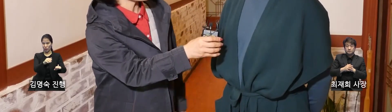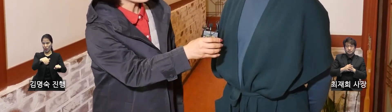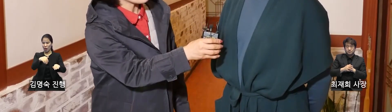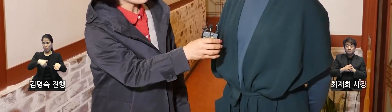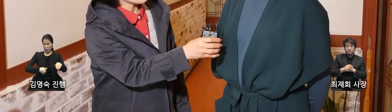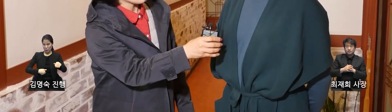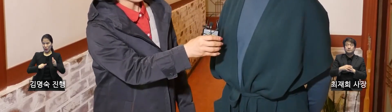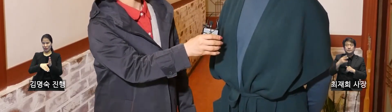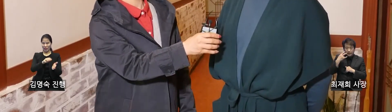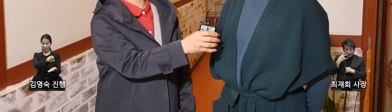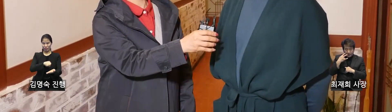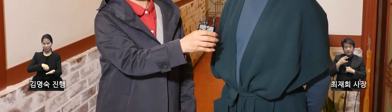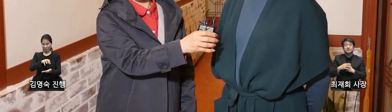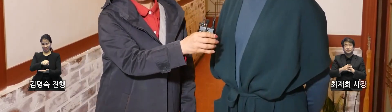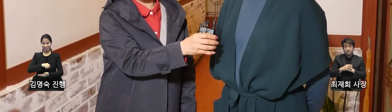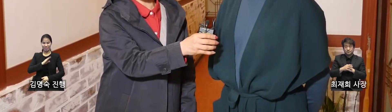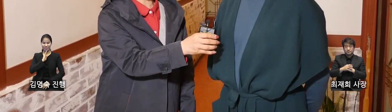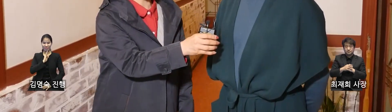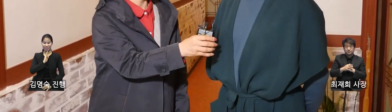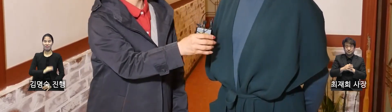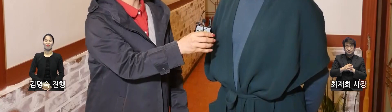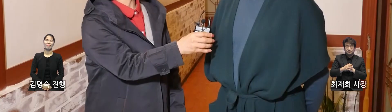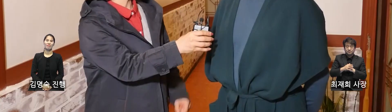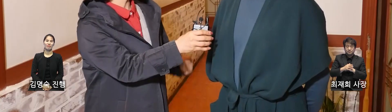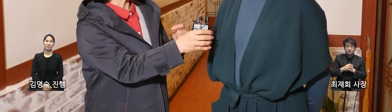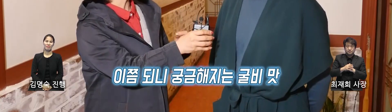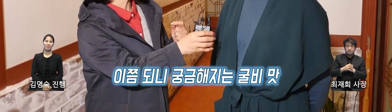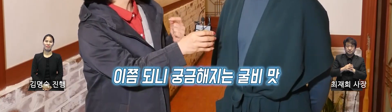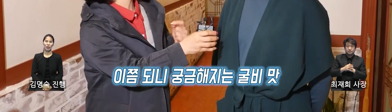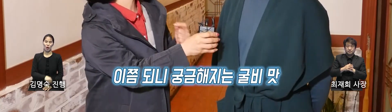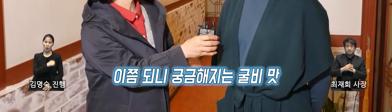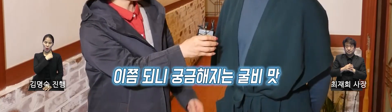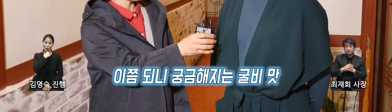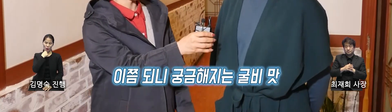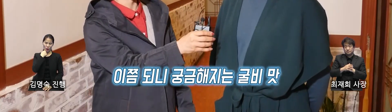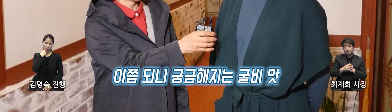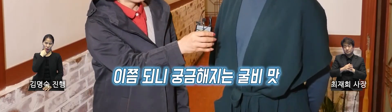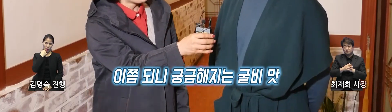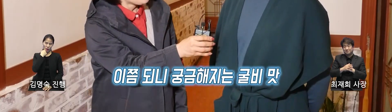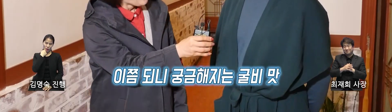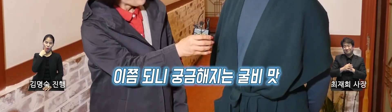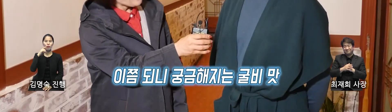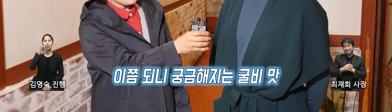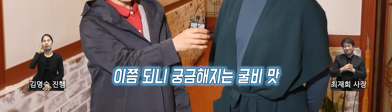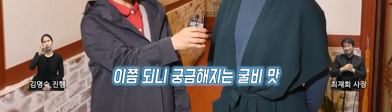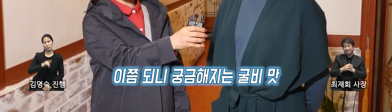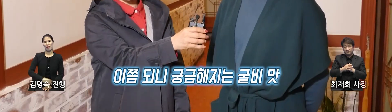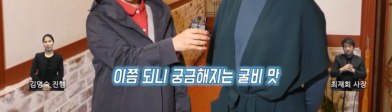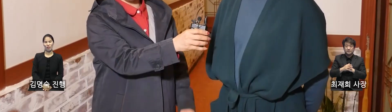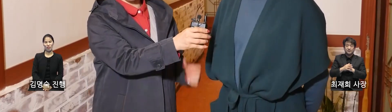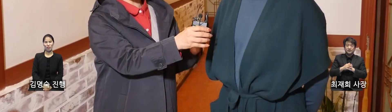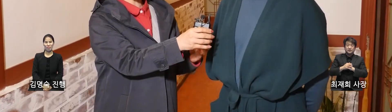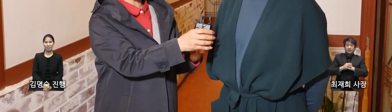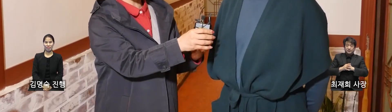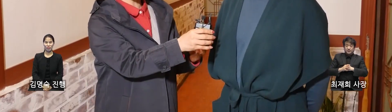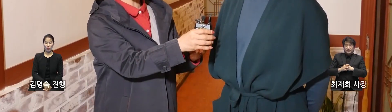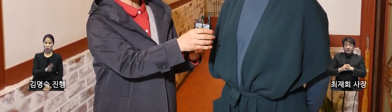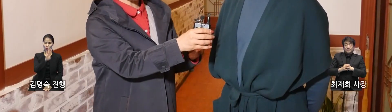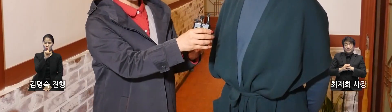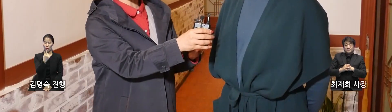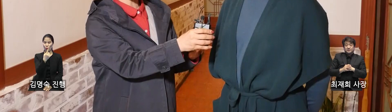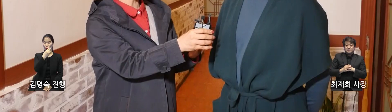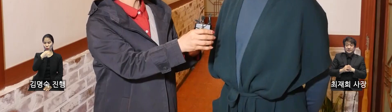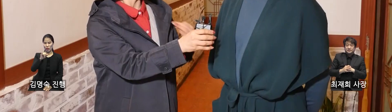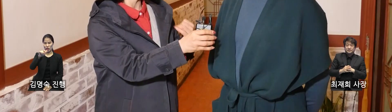공부해 보시는 거예요 예 아 군요 너무 급 아 식 궁금해지네요 그러면 보리굴비